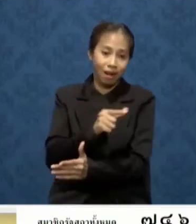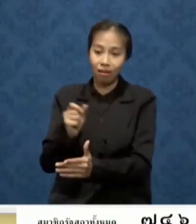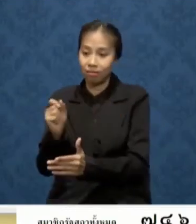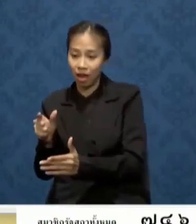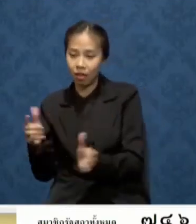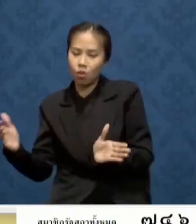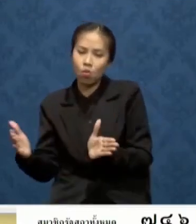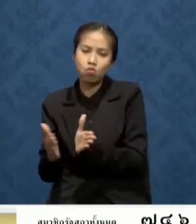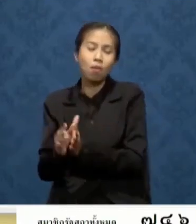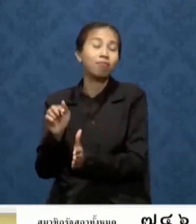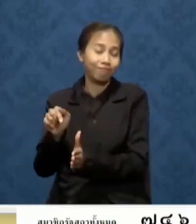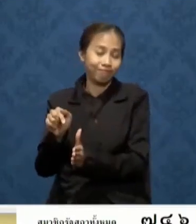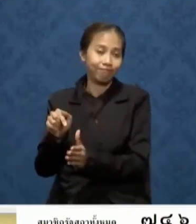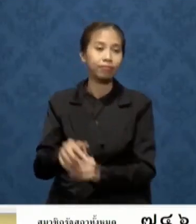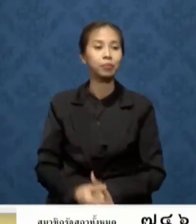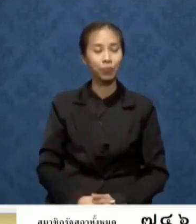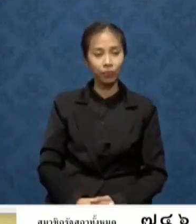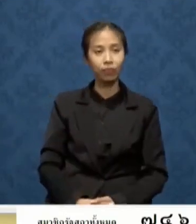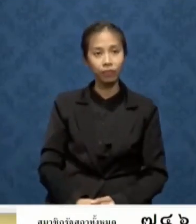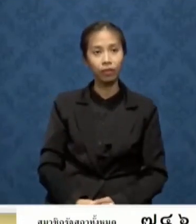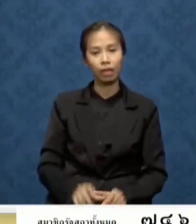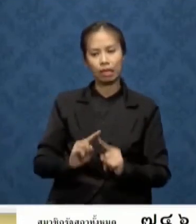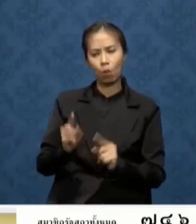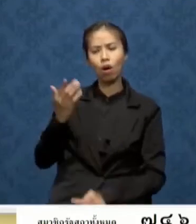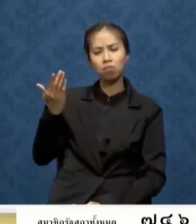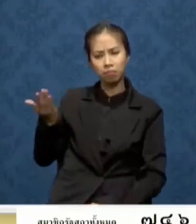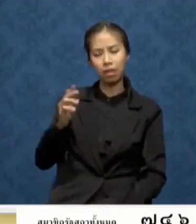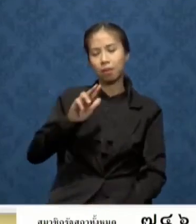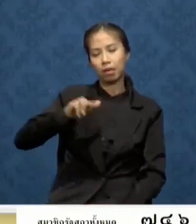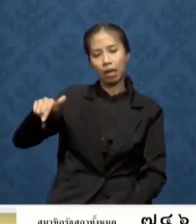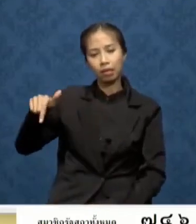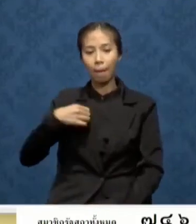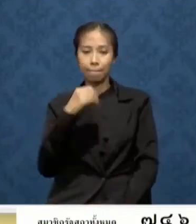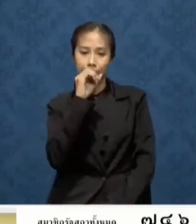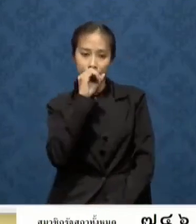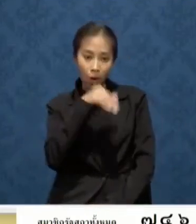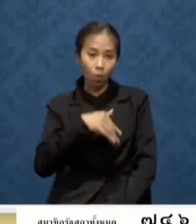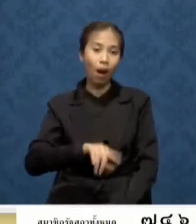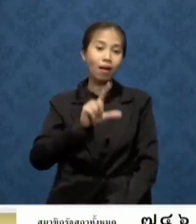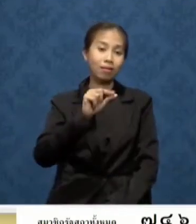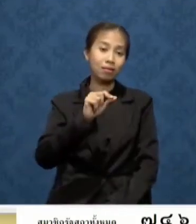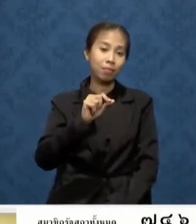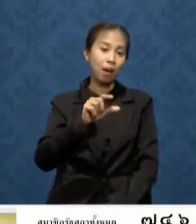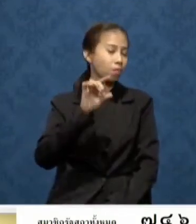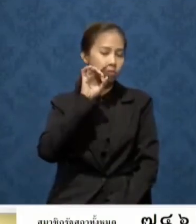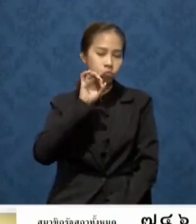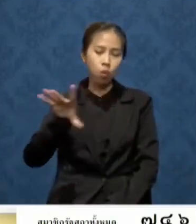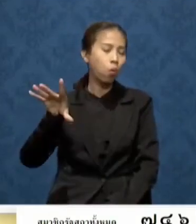รรรรรรรรรรรรรรรรรรร